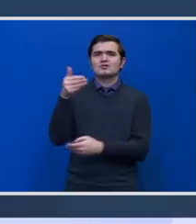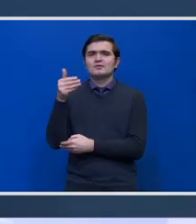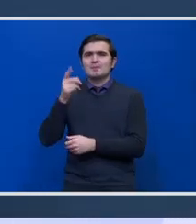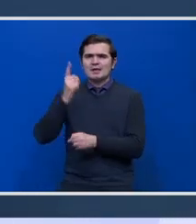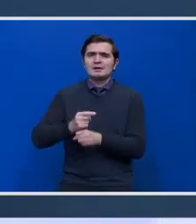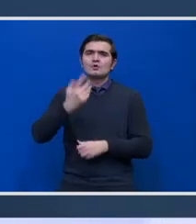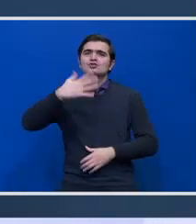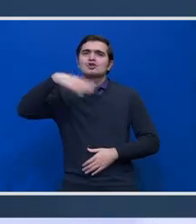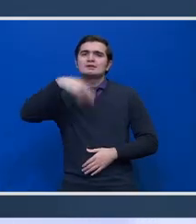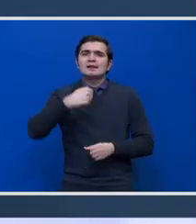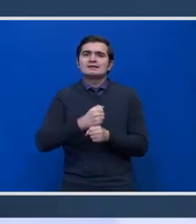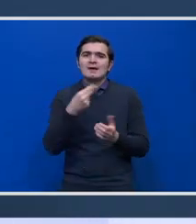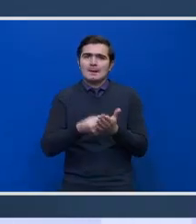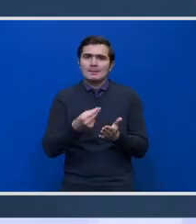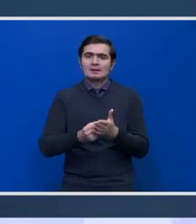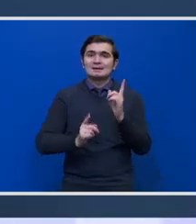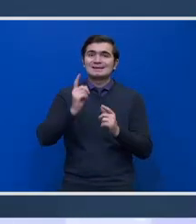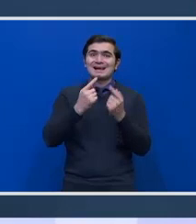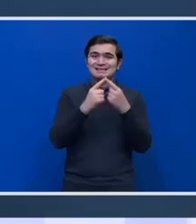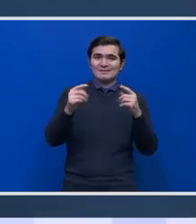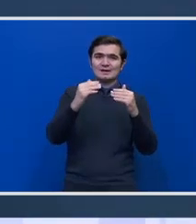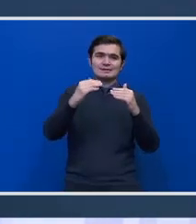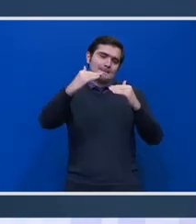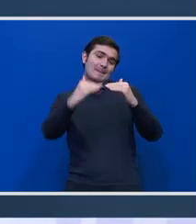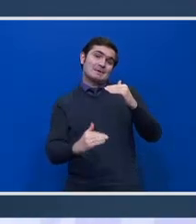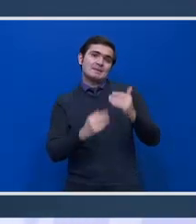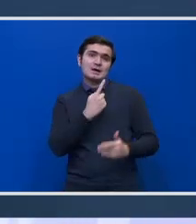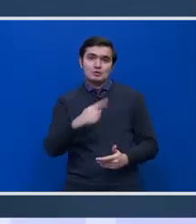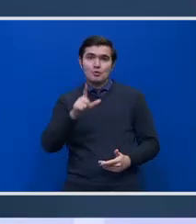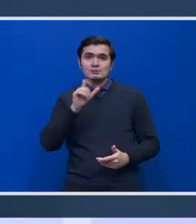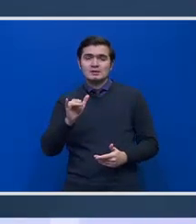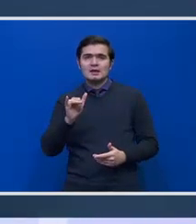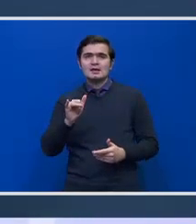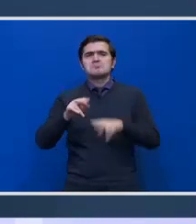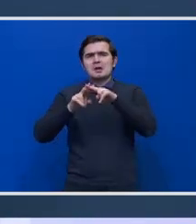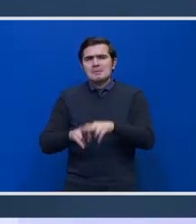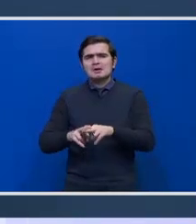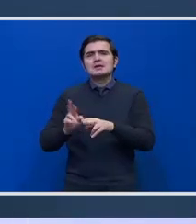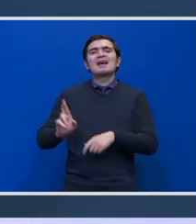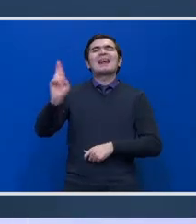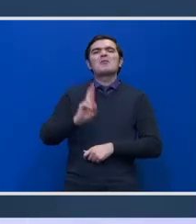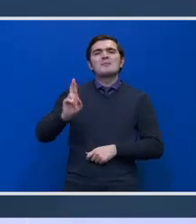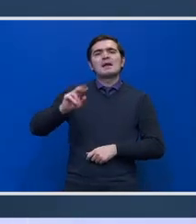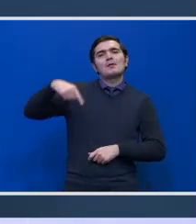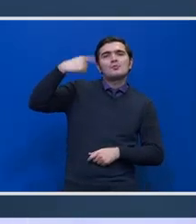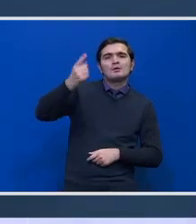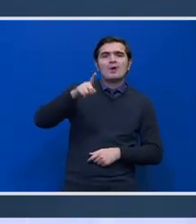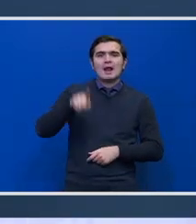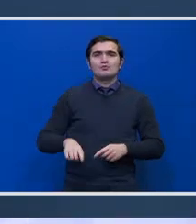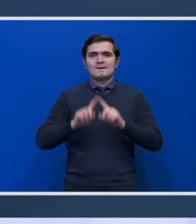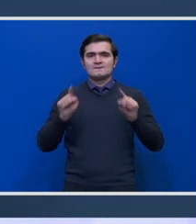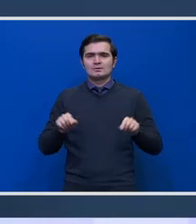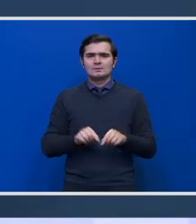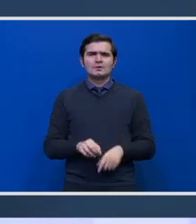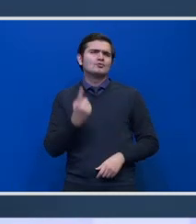de a efectua plata. Dacă diferența e mai mică de 100 de lei, atunci se recuperează din factura următoare. Dacă îmi permiteți o întrebare referitor